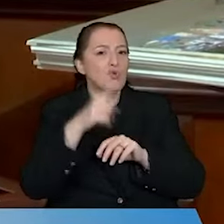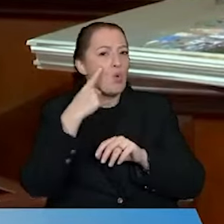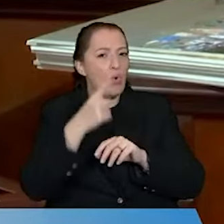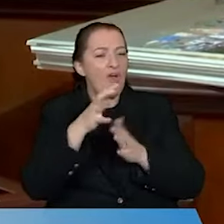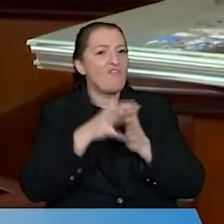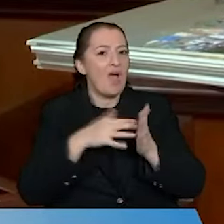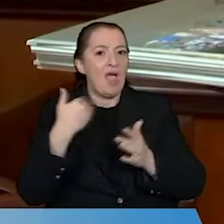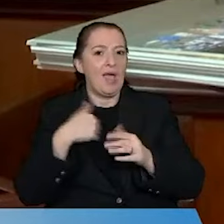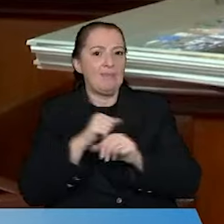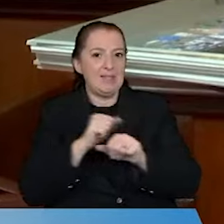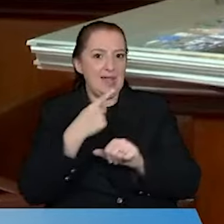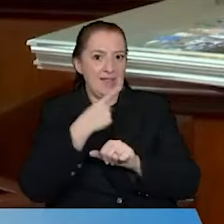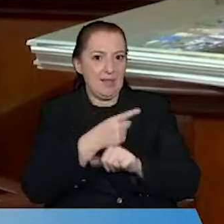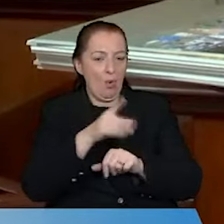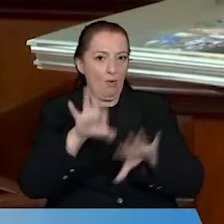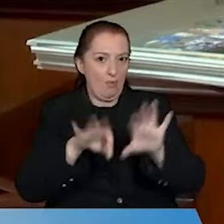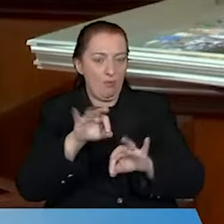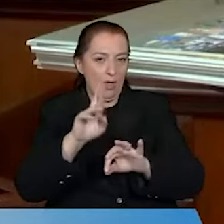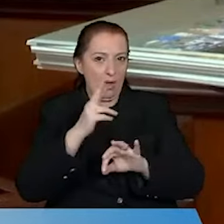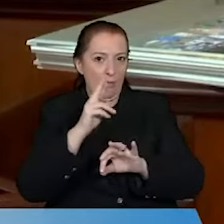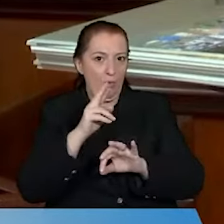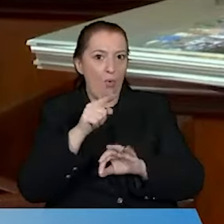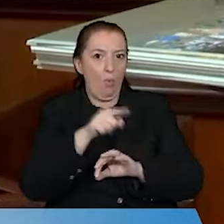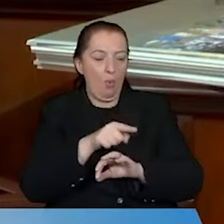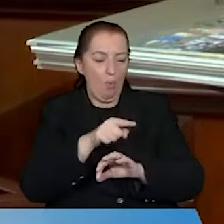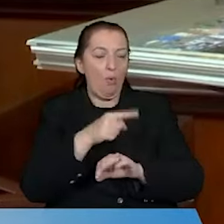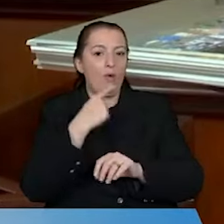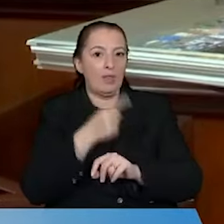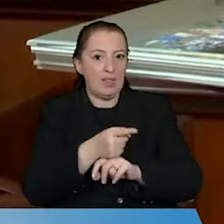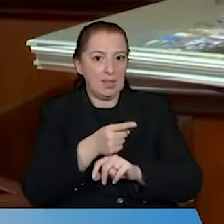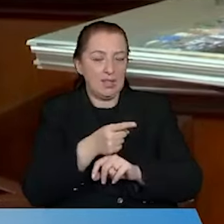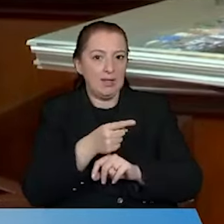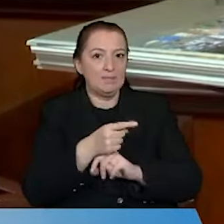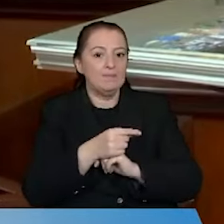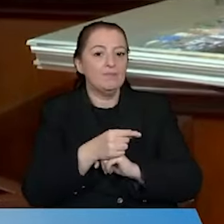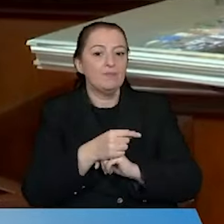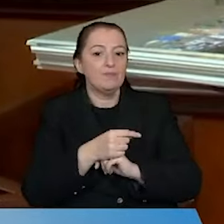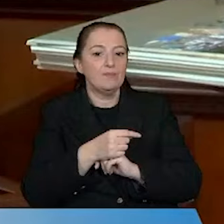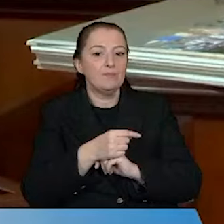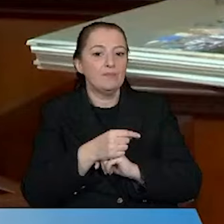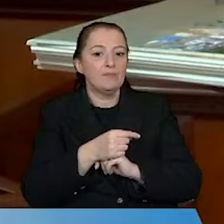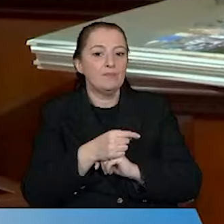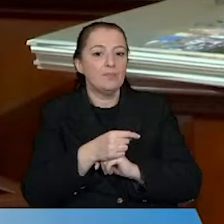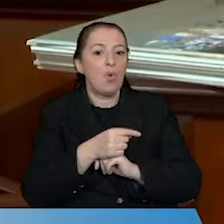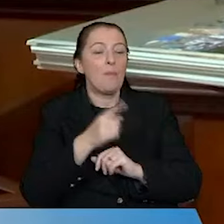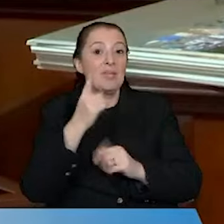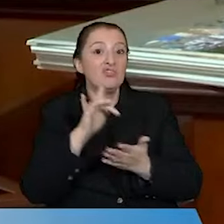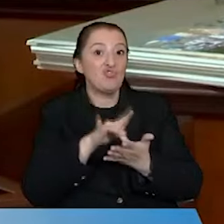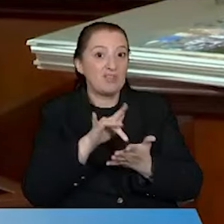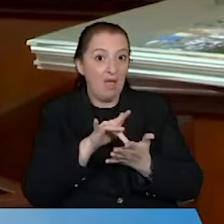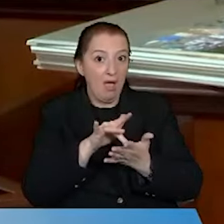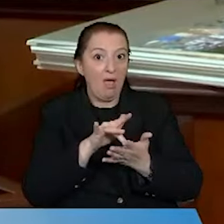zararı oluşturdu. Sayıştay raporuna istinaden kamu zararı oluşturduğunu söyledi. Sonuç itibariyle biz cezayı da vergiyi